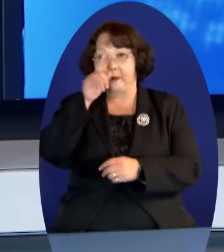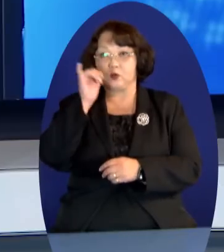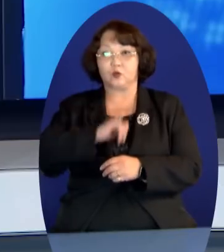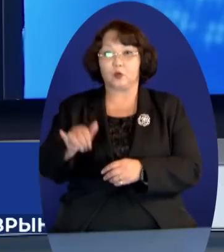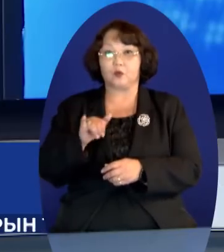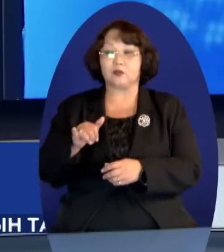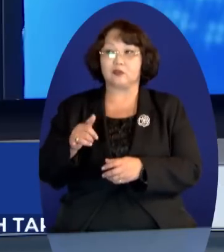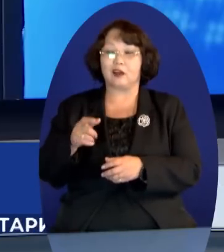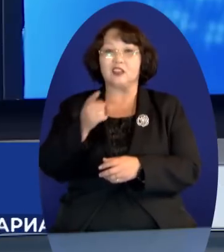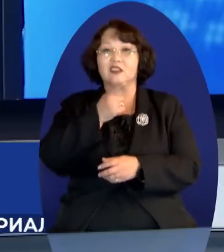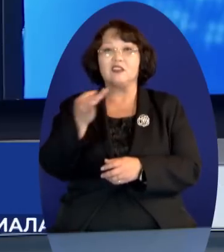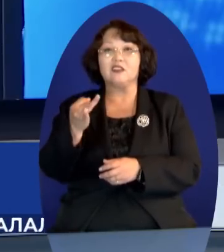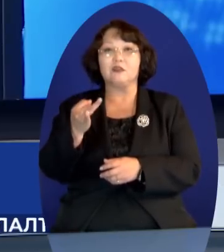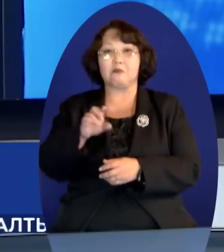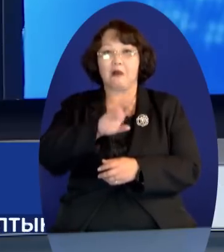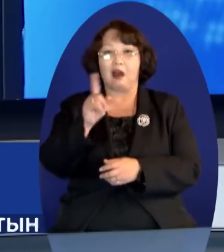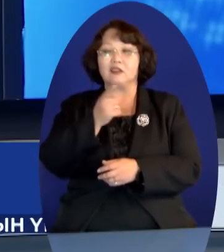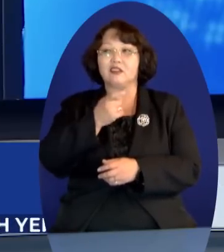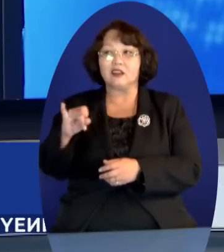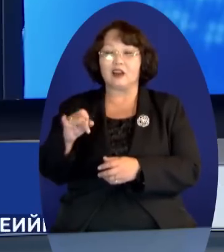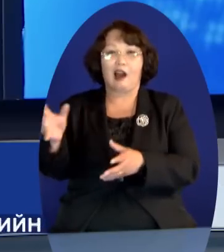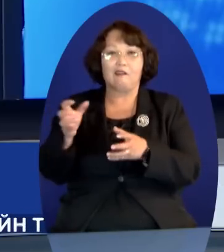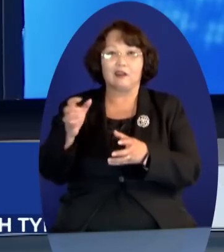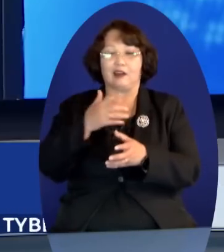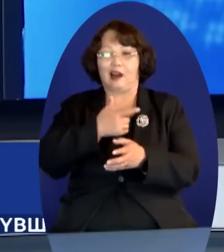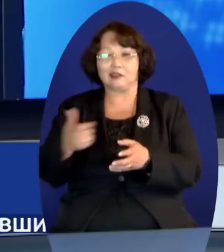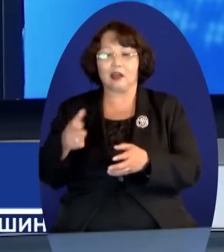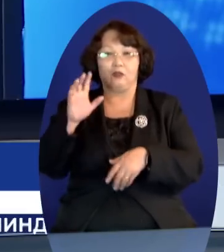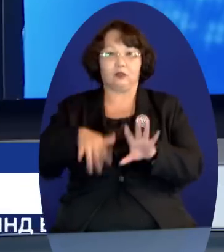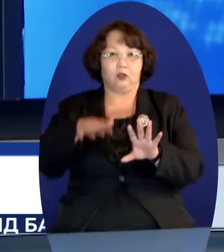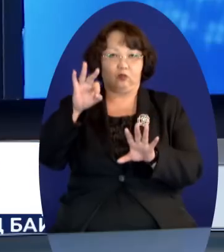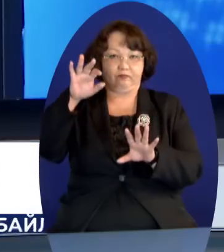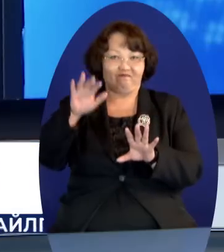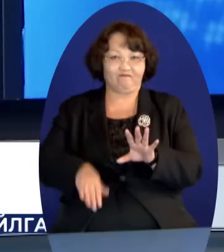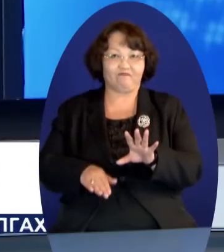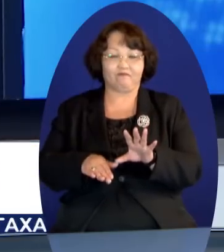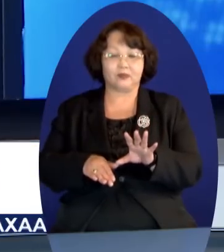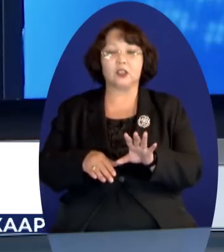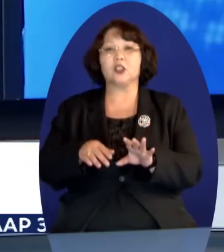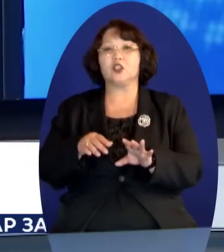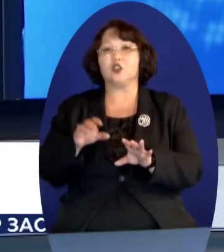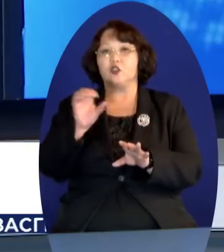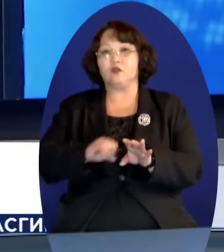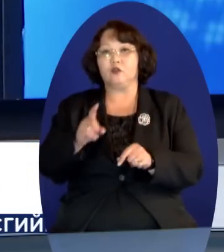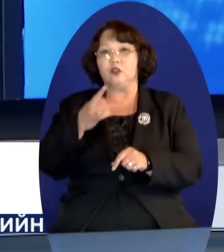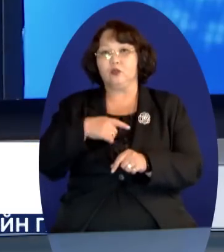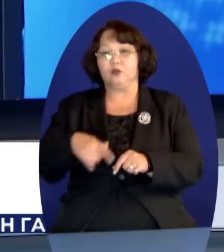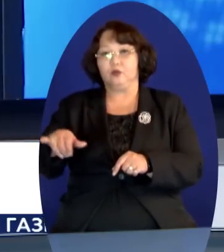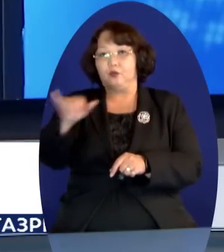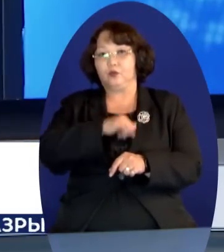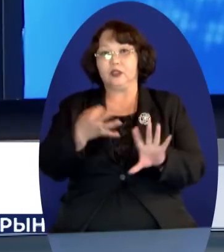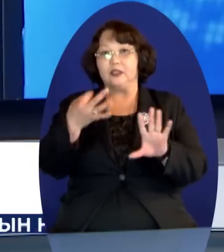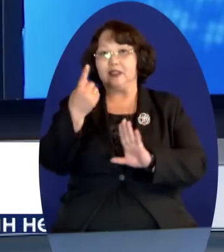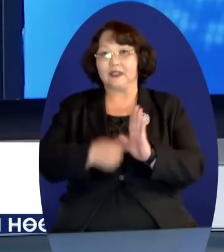нийлүүлэлтээс хамаарлаа бууруулах зорилгоор байгалийн хин хэрэглээгээ 15 хувиар танахаар тохиролцлоо. Ингэснээр Европын холбооны гишүүн улс орнууд